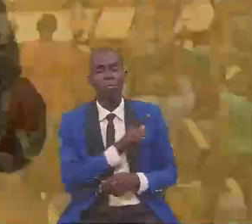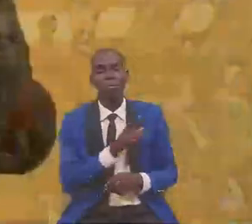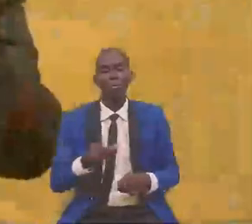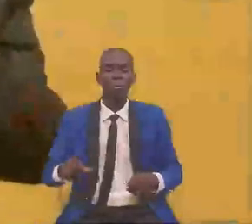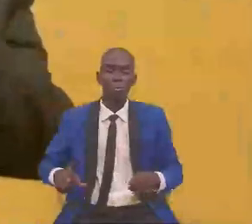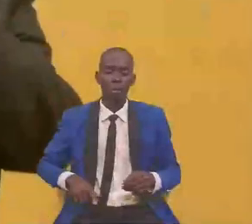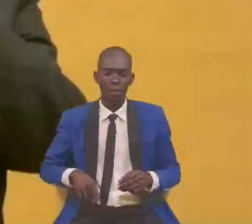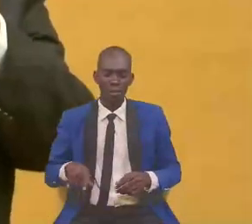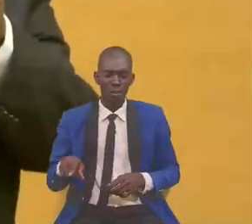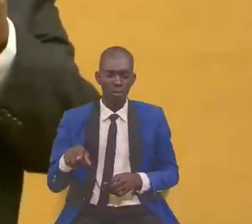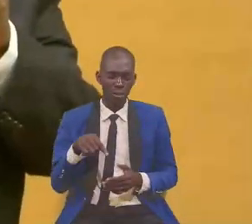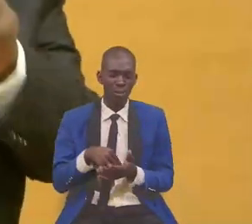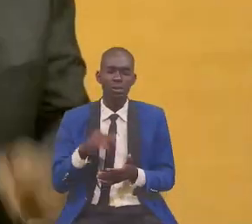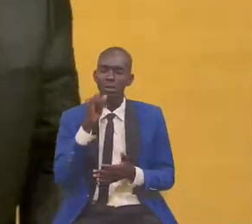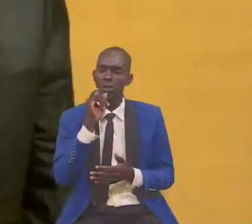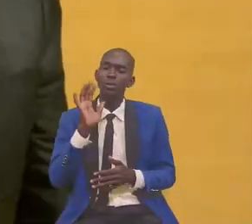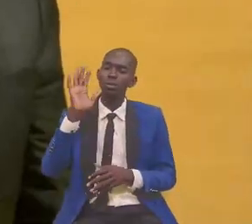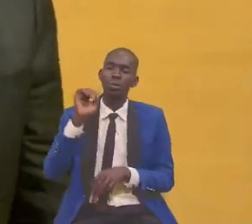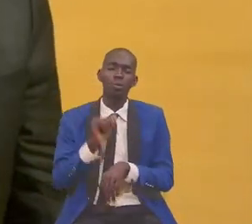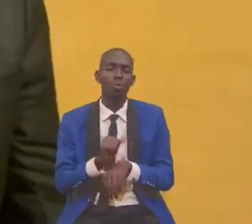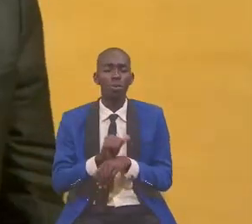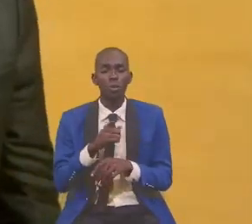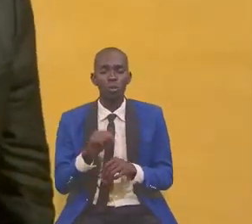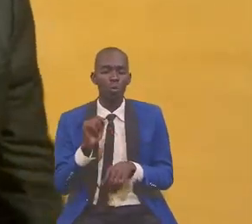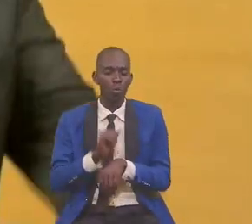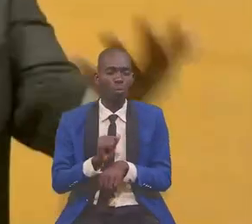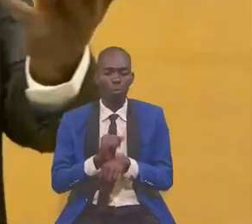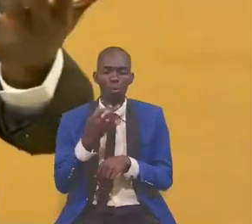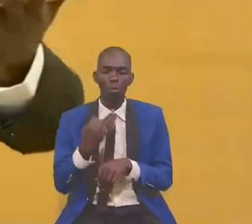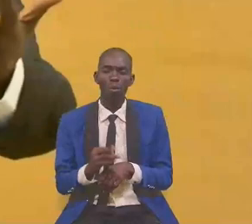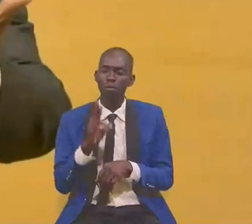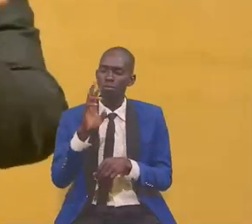Seigneur, voici ta parole, l'œuvre de la création.